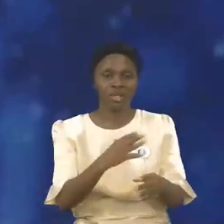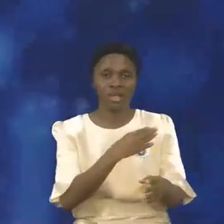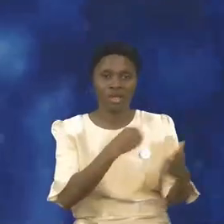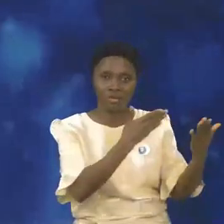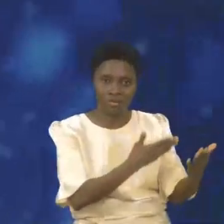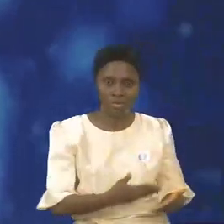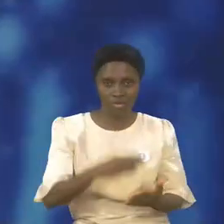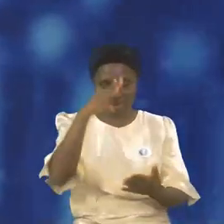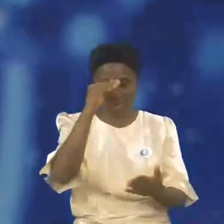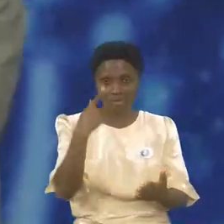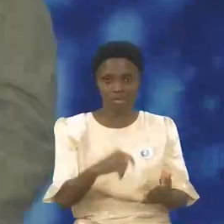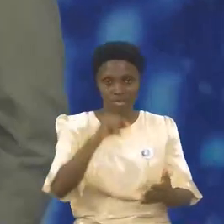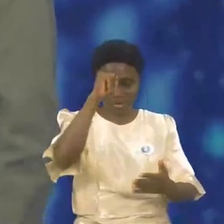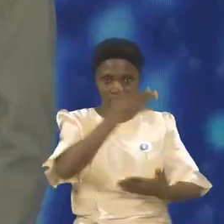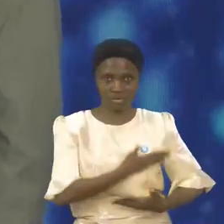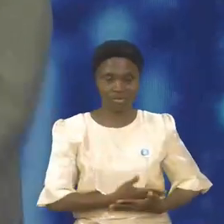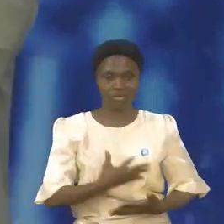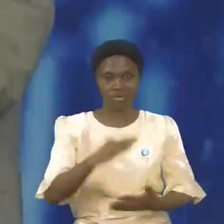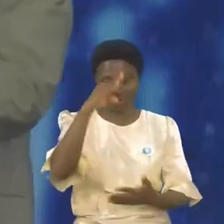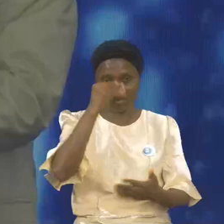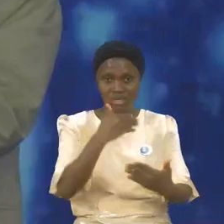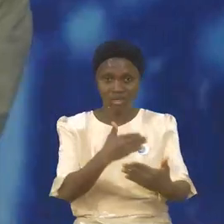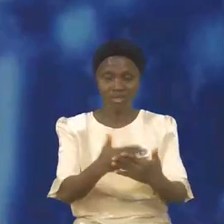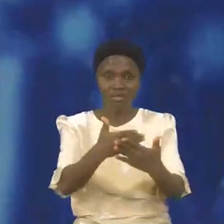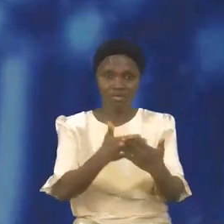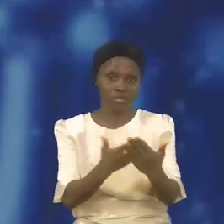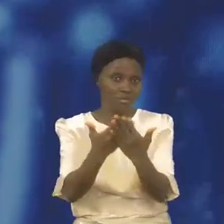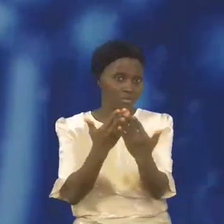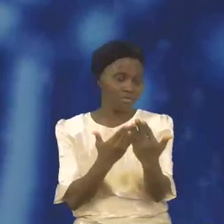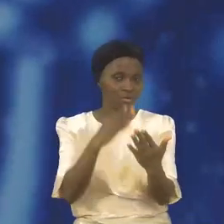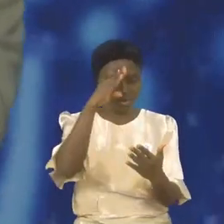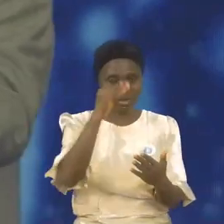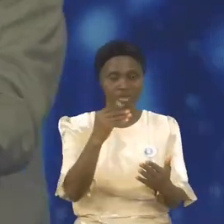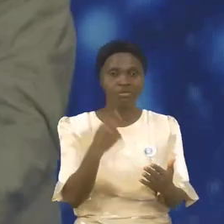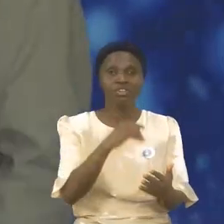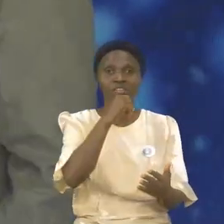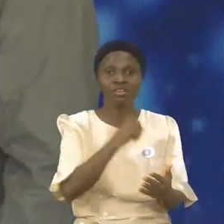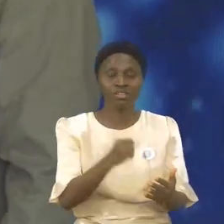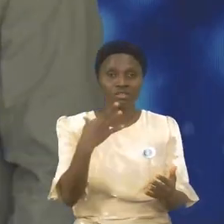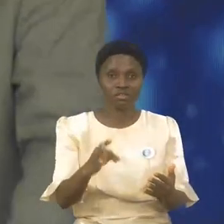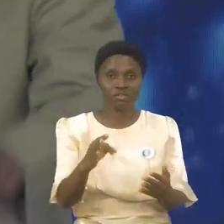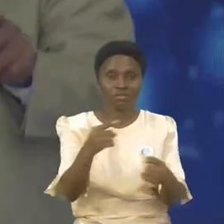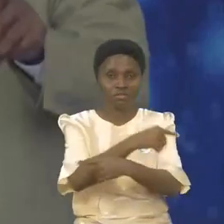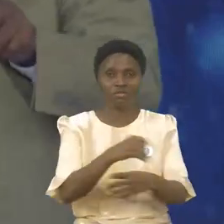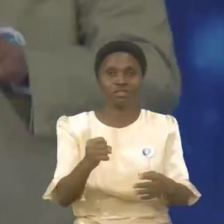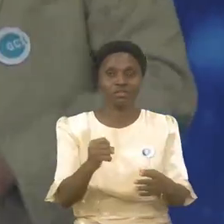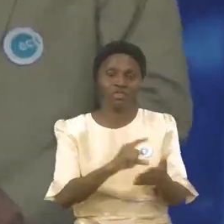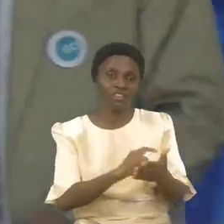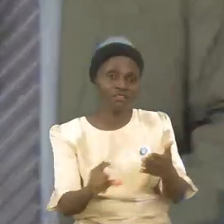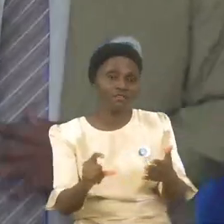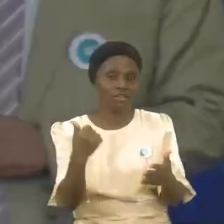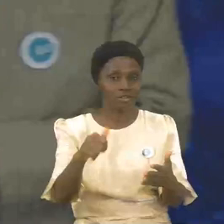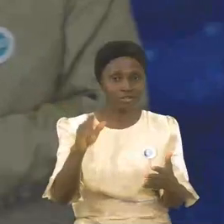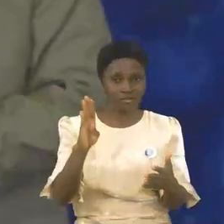l'Ancien des jours et on le fit approché c'est-à-dire le Fils de l'homme on le fit approché de lui lui